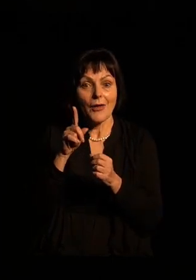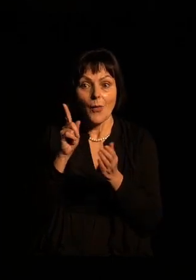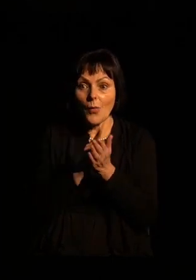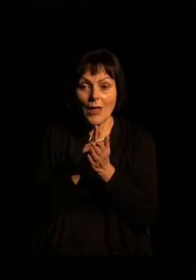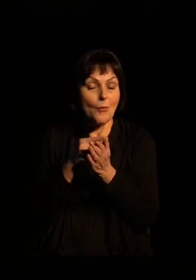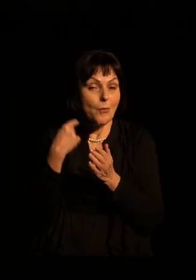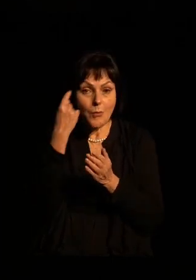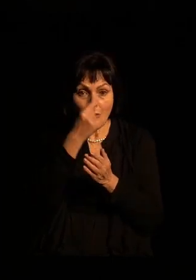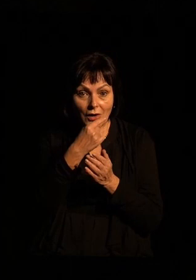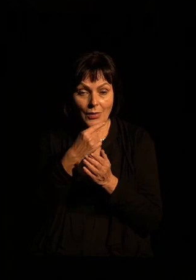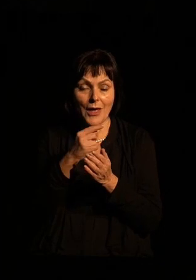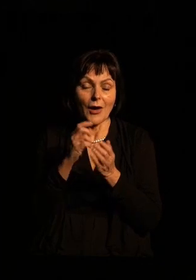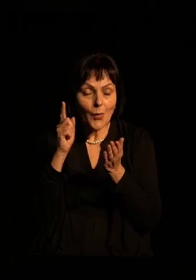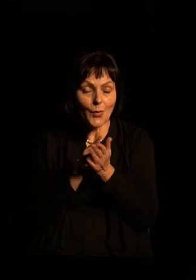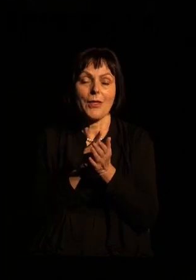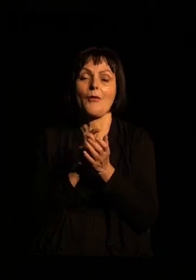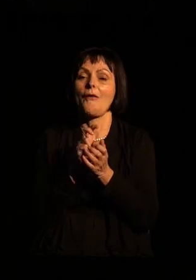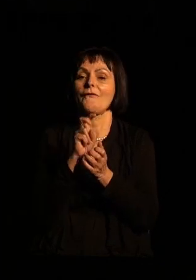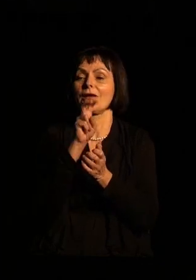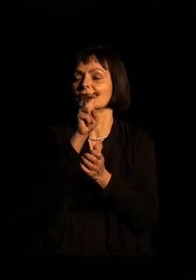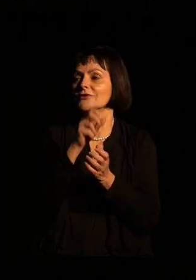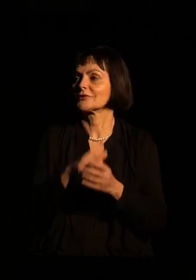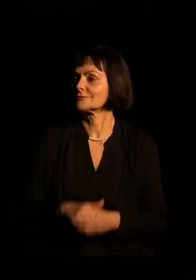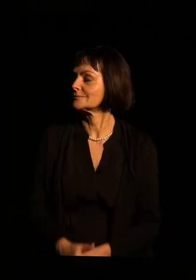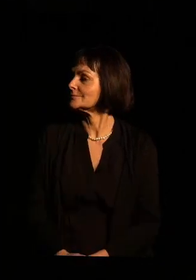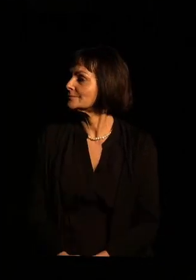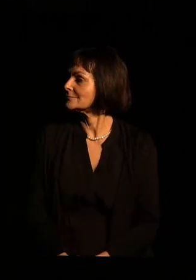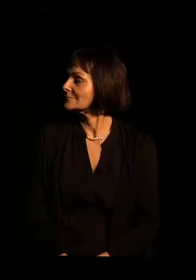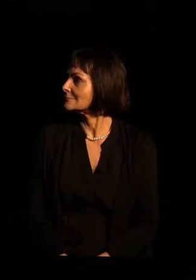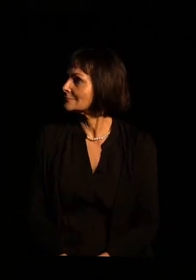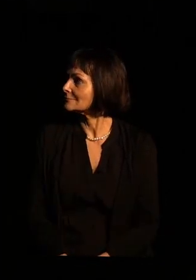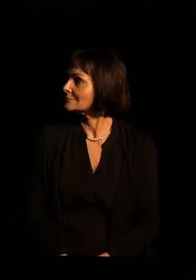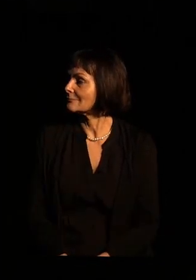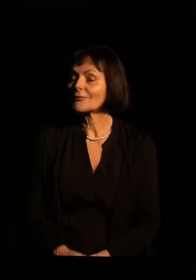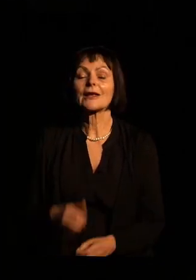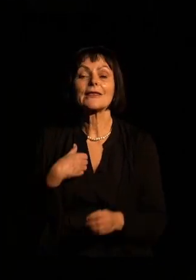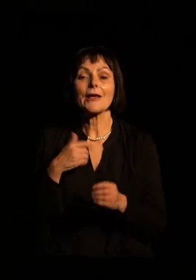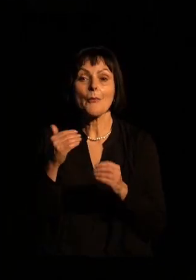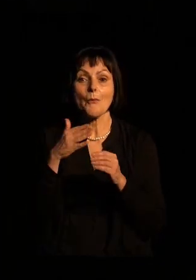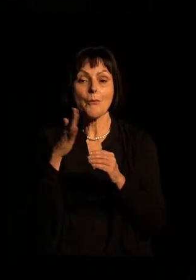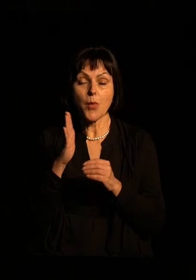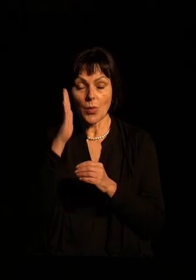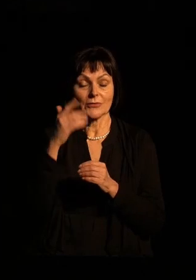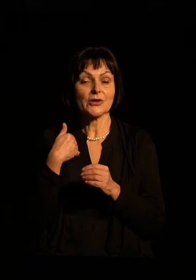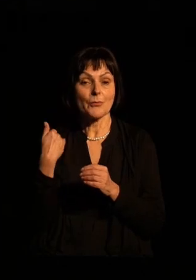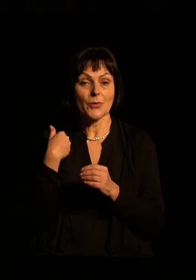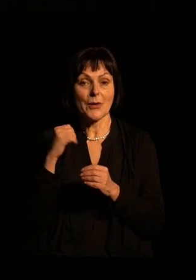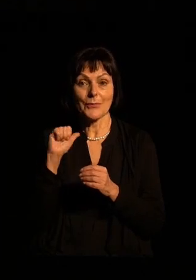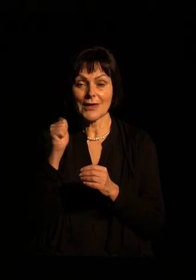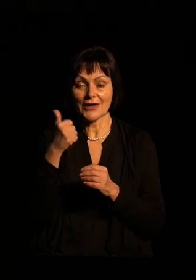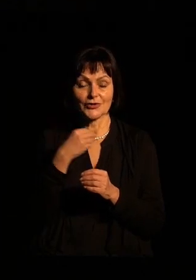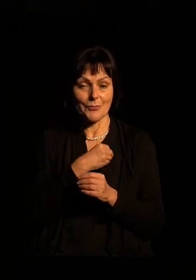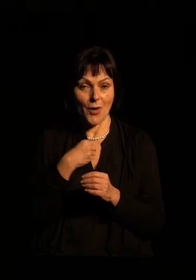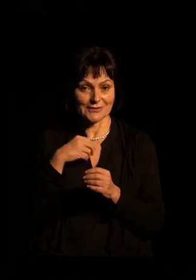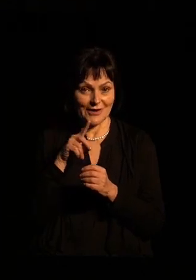zrobiła się pogoda i udało nam się wejść właśnie na tą turnię centralną i na turnię północną. Oczywiście były to pierwsze